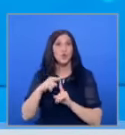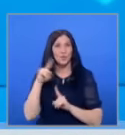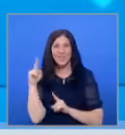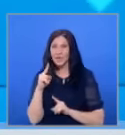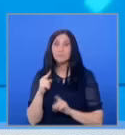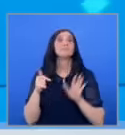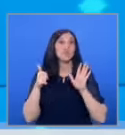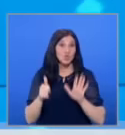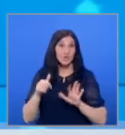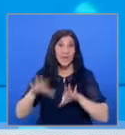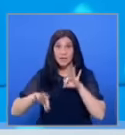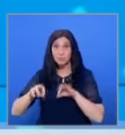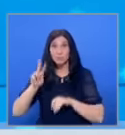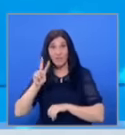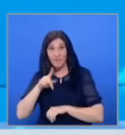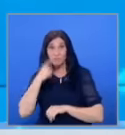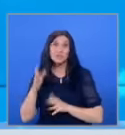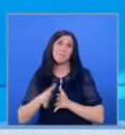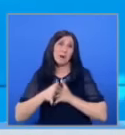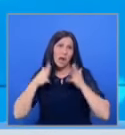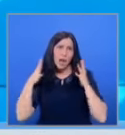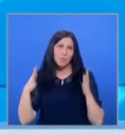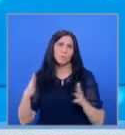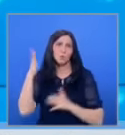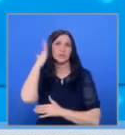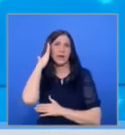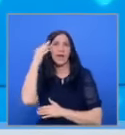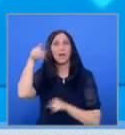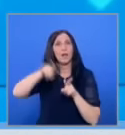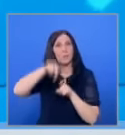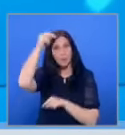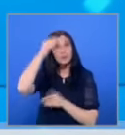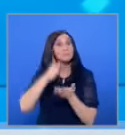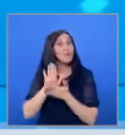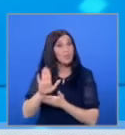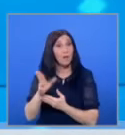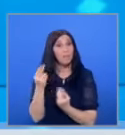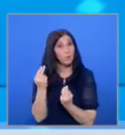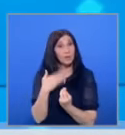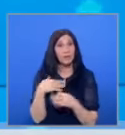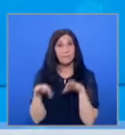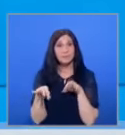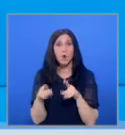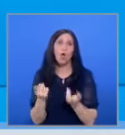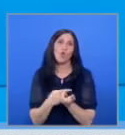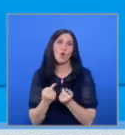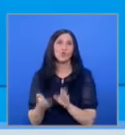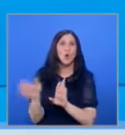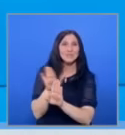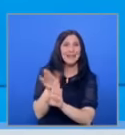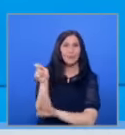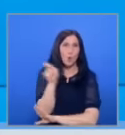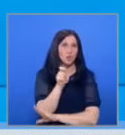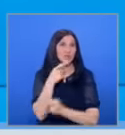че 6 избора за 2 години са твърде много за страна като България. Според нея обаче е по-добре да има избори, отколкото задкулисни